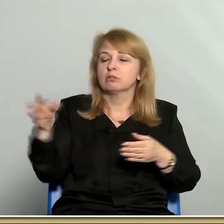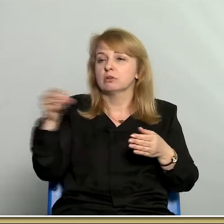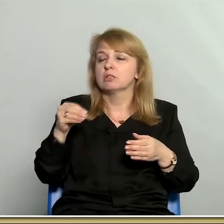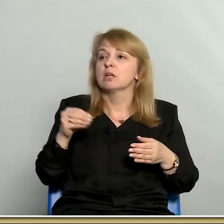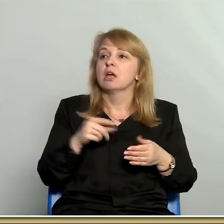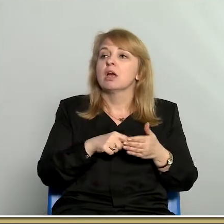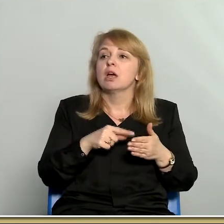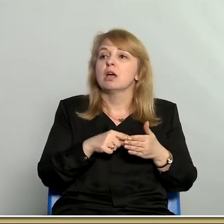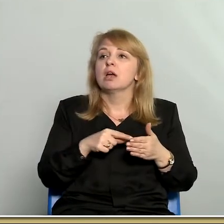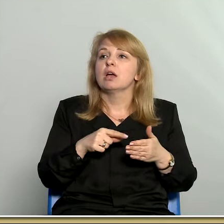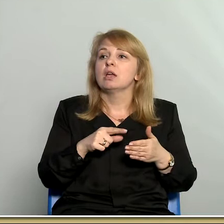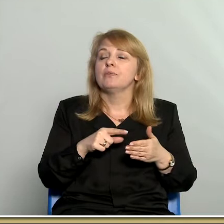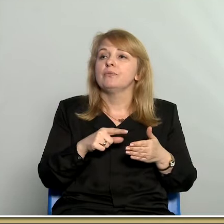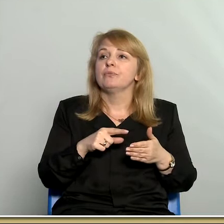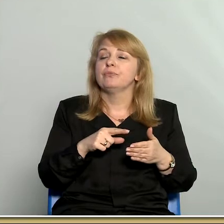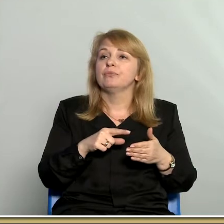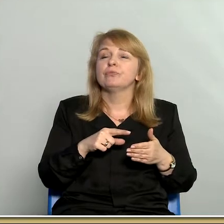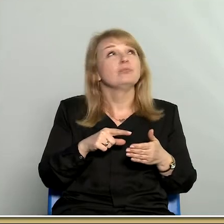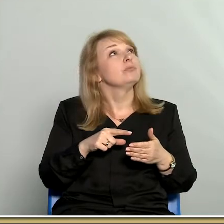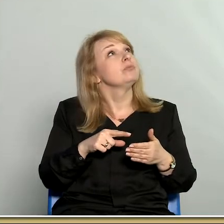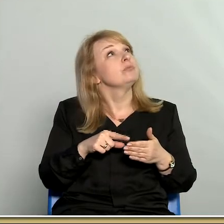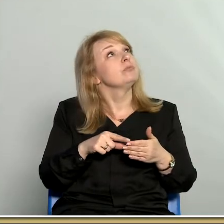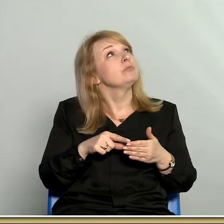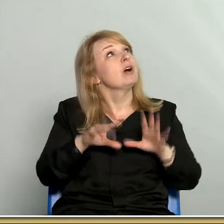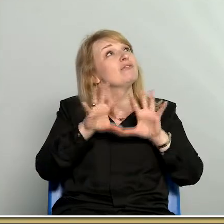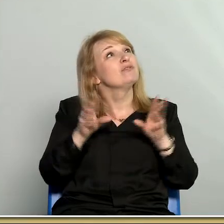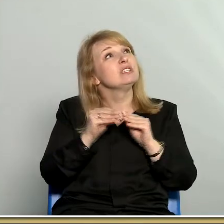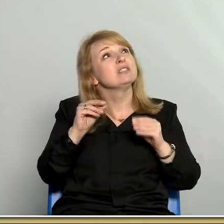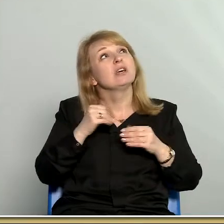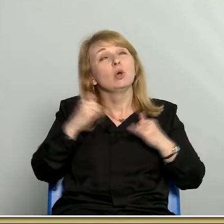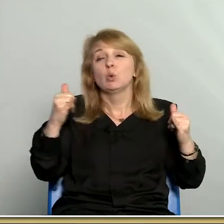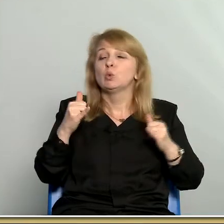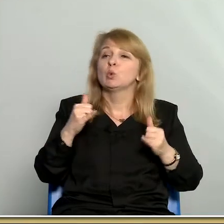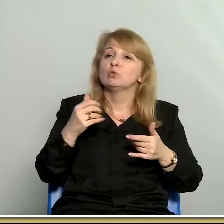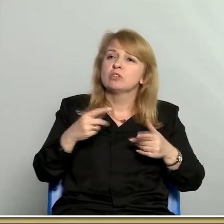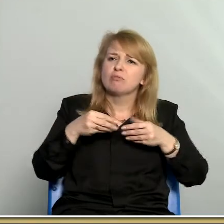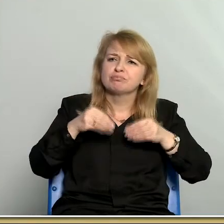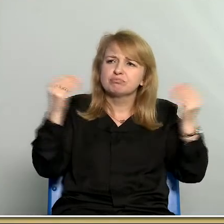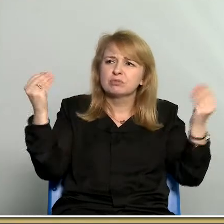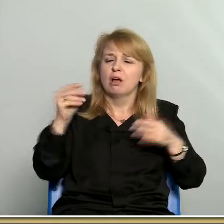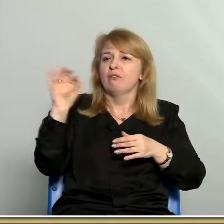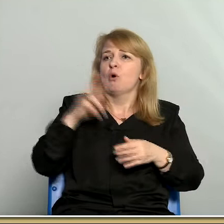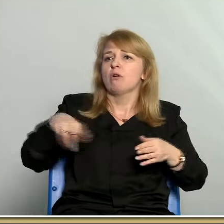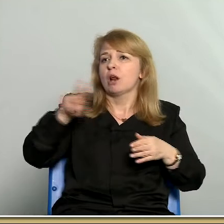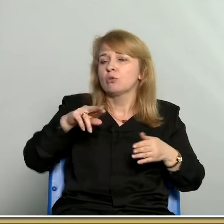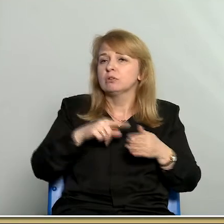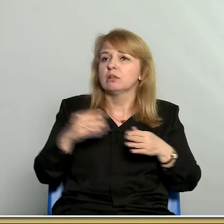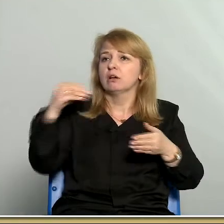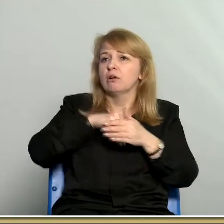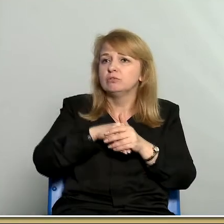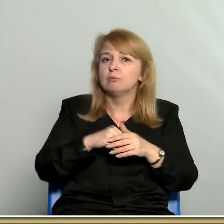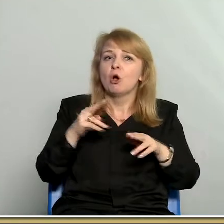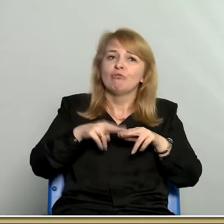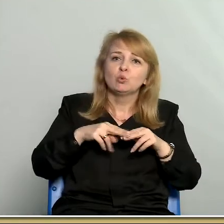i oś 9 i 10, czyli wszystkie osi Europejskiego Funduszu Rozwoju Regionalnego i dwie osi Europejskiego Funduszu